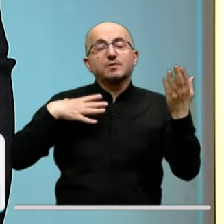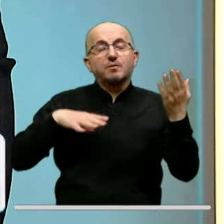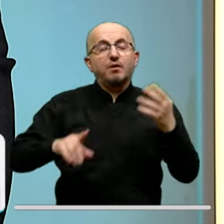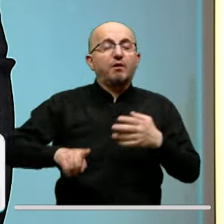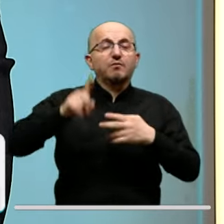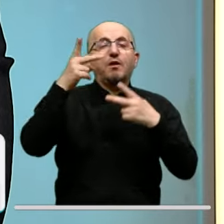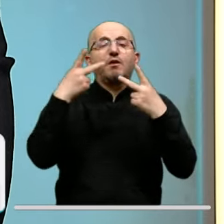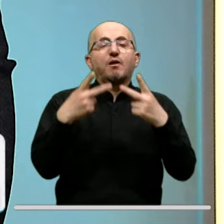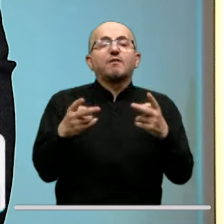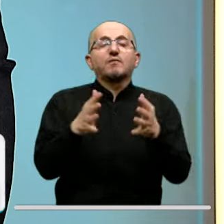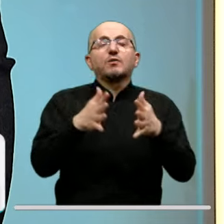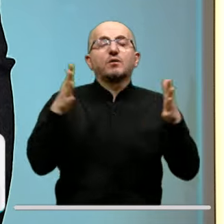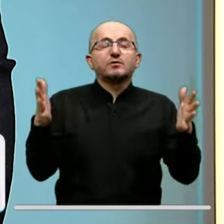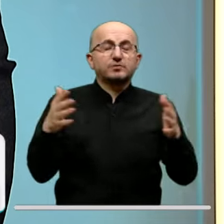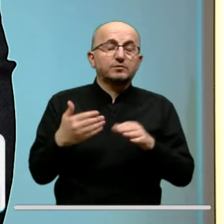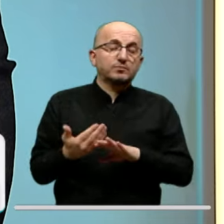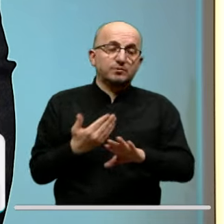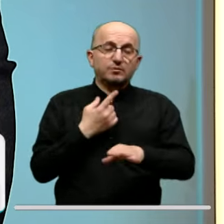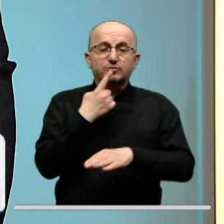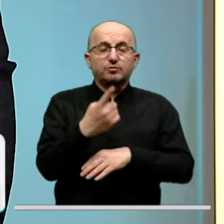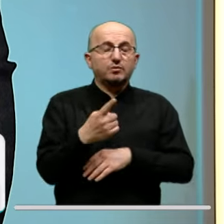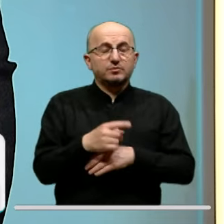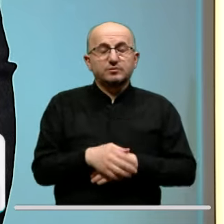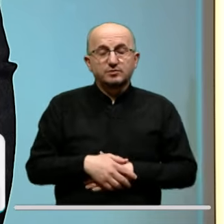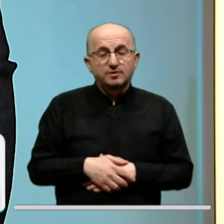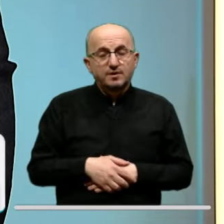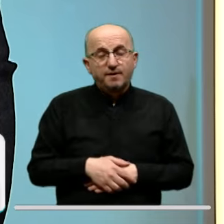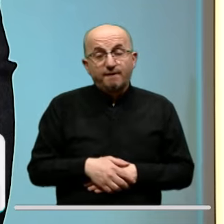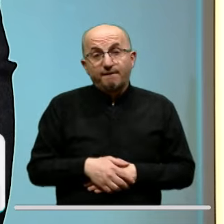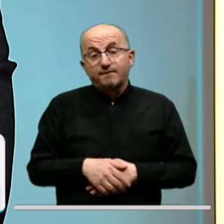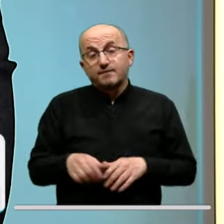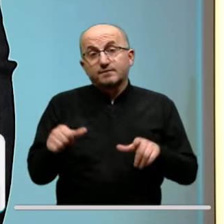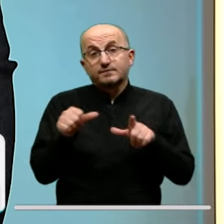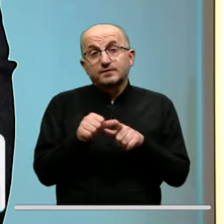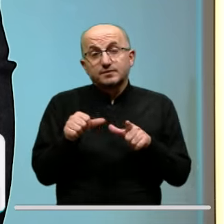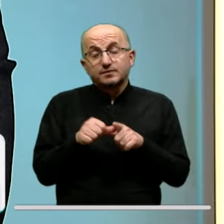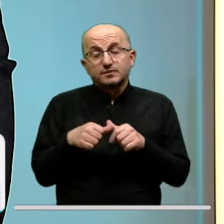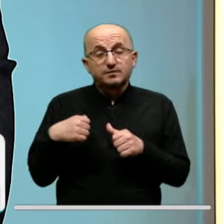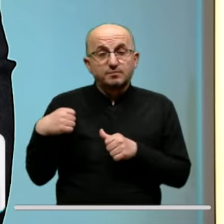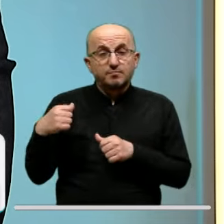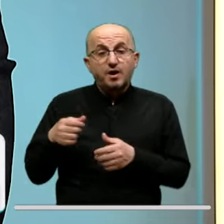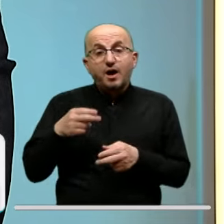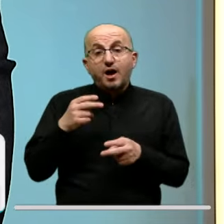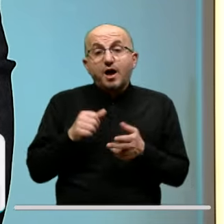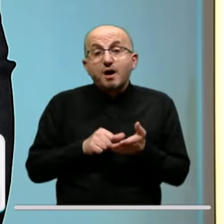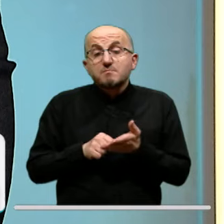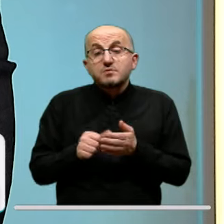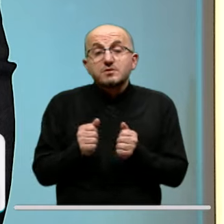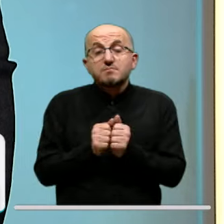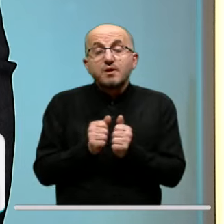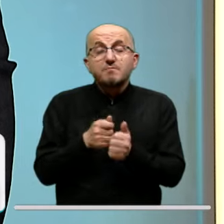geniştir ama tekrar sizin Biraz önce söylediğinize işaret edelim fidyeyi defaten bir anda verme